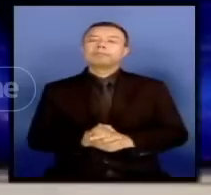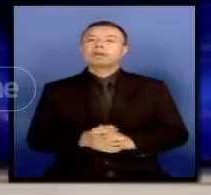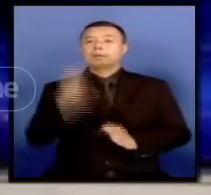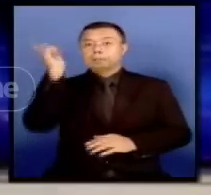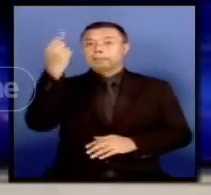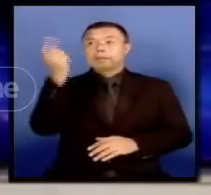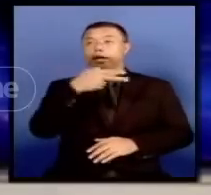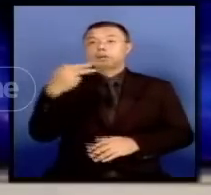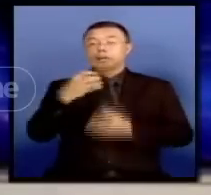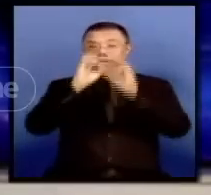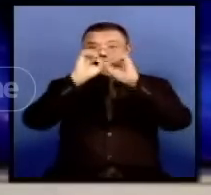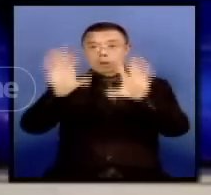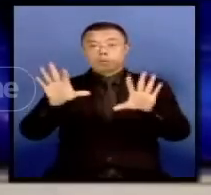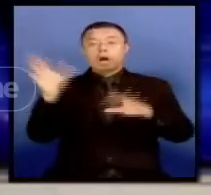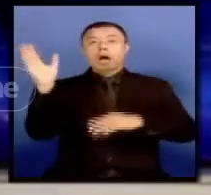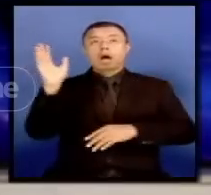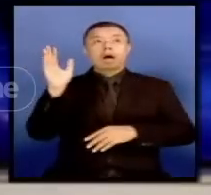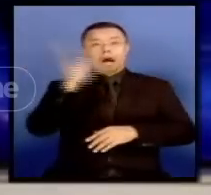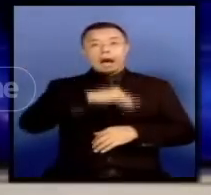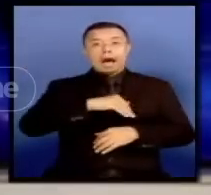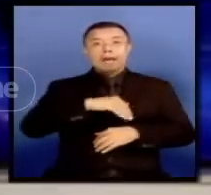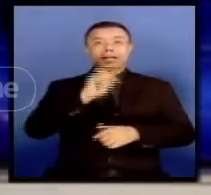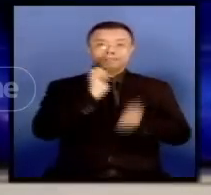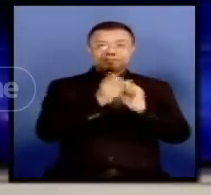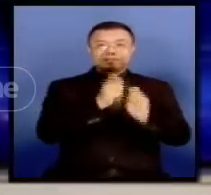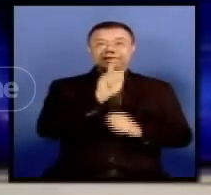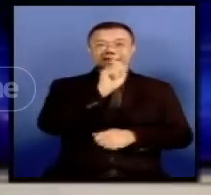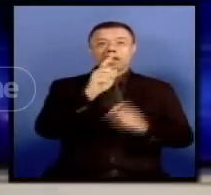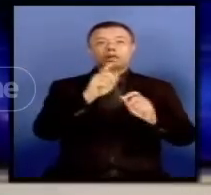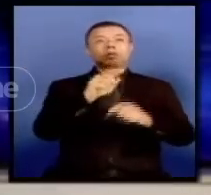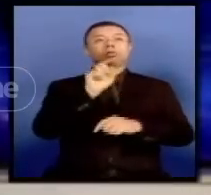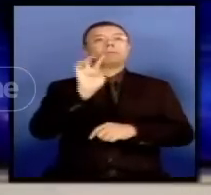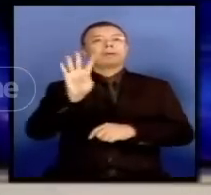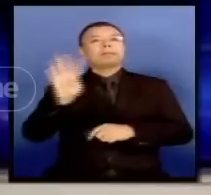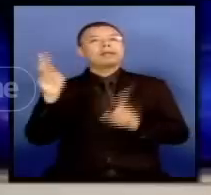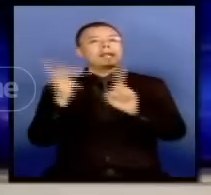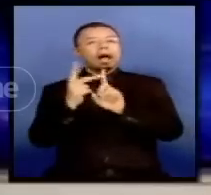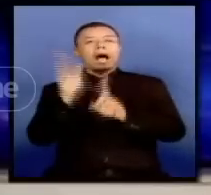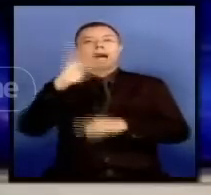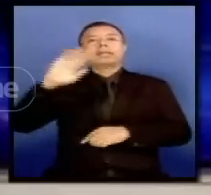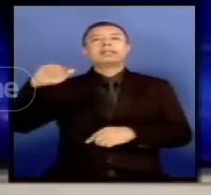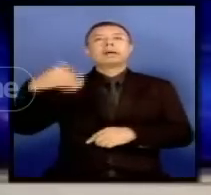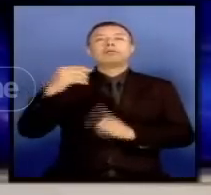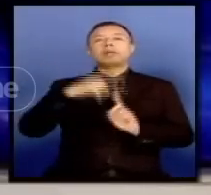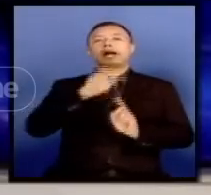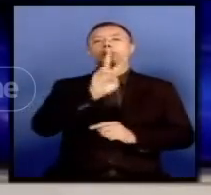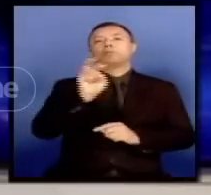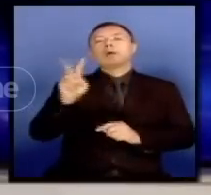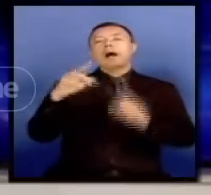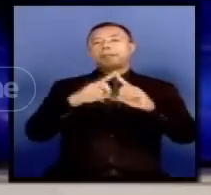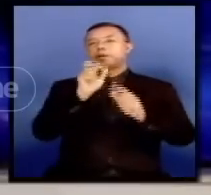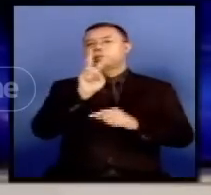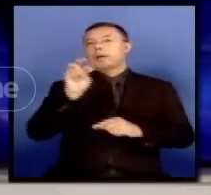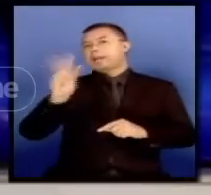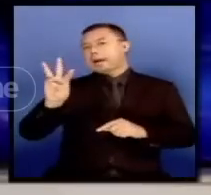Pemerintah Indonesia mengumumkan Idul Fitri 1 Syawal 1444 Hijriah jatuh pada hari Sabtu 22 April